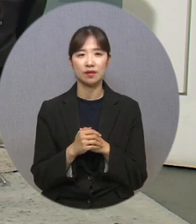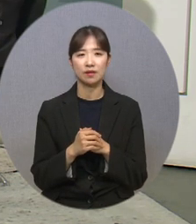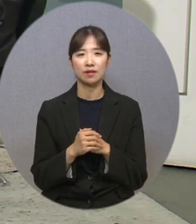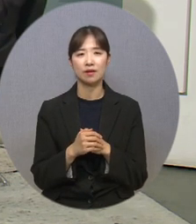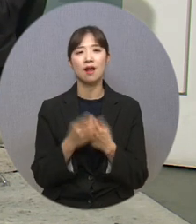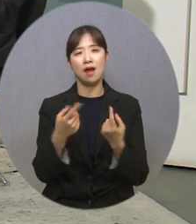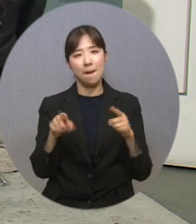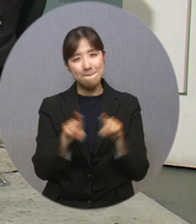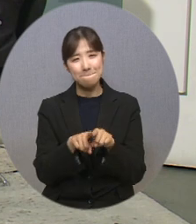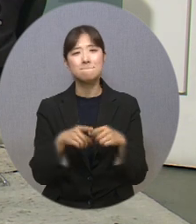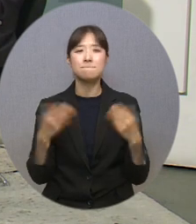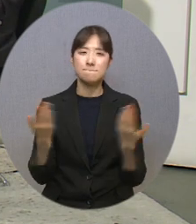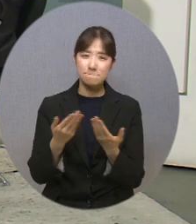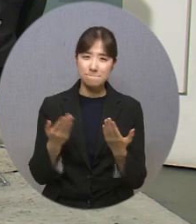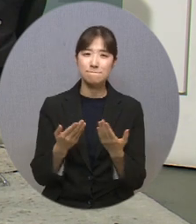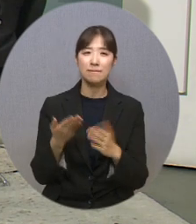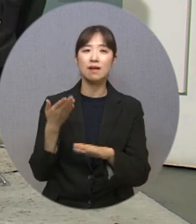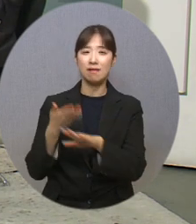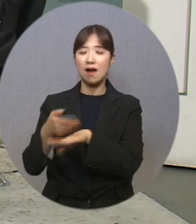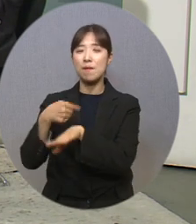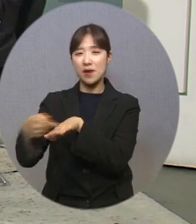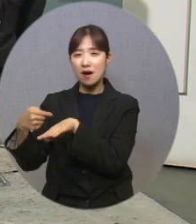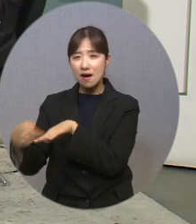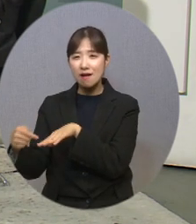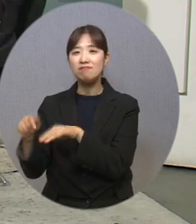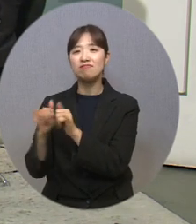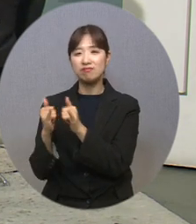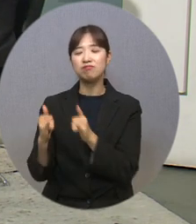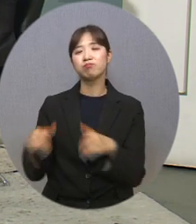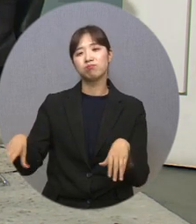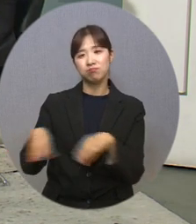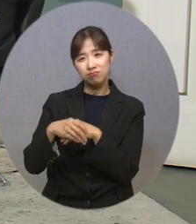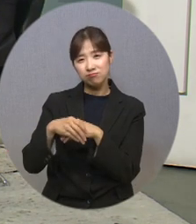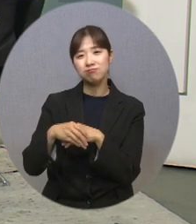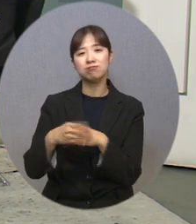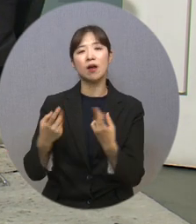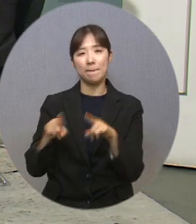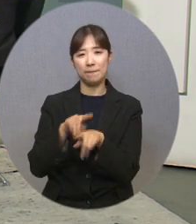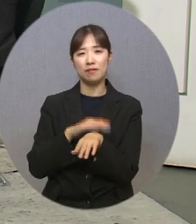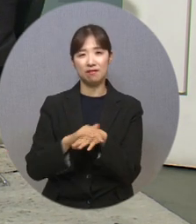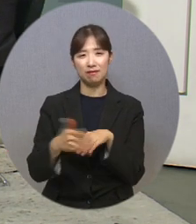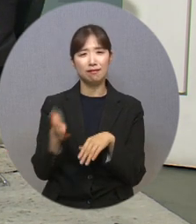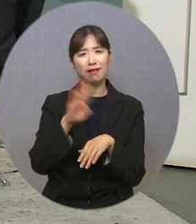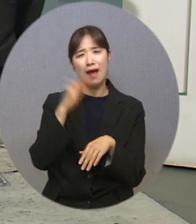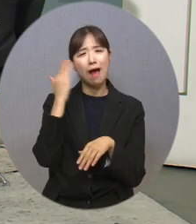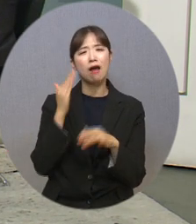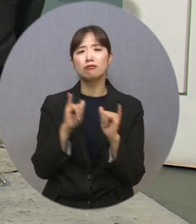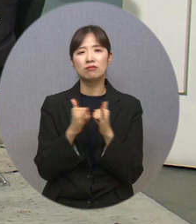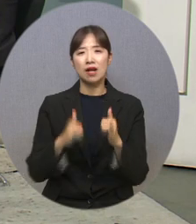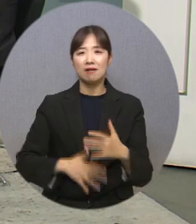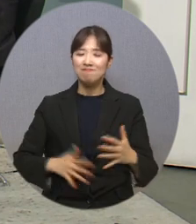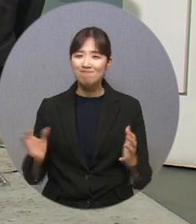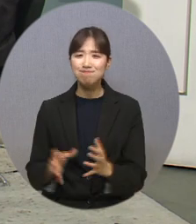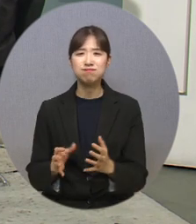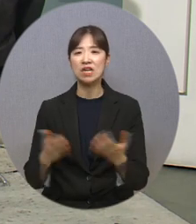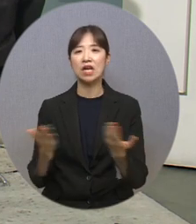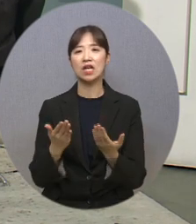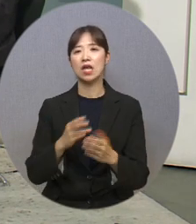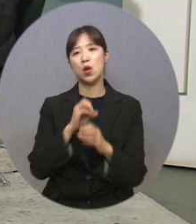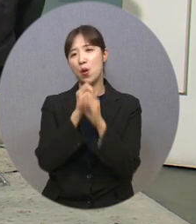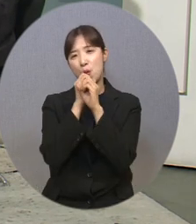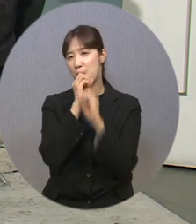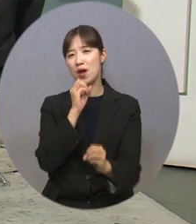동업을 잘해요. 다 타민족들이 파트너십을 잘해요. 그런데 우리 한국 사람들은 파트너십은